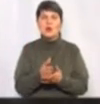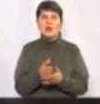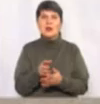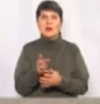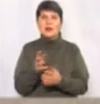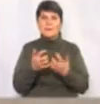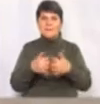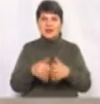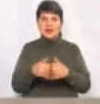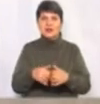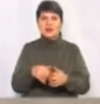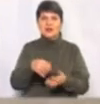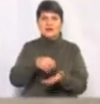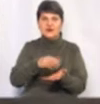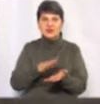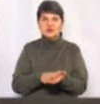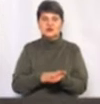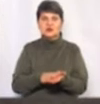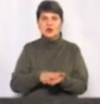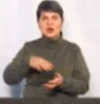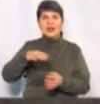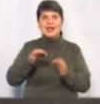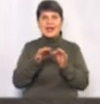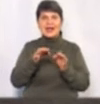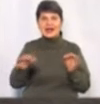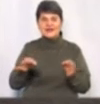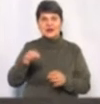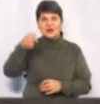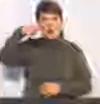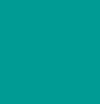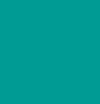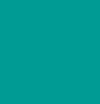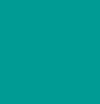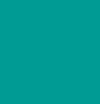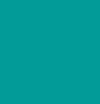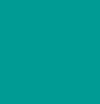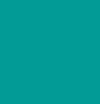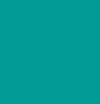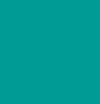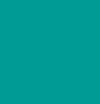визначити рівень освітленості вулиць населених пунктів.